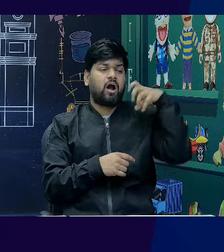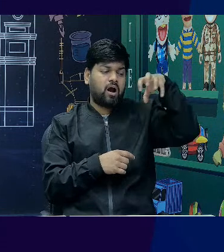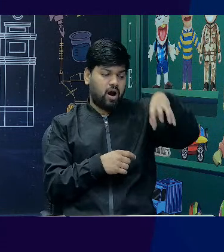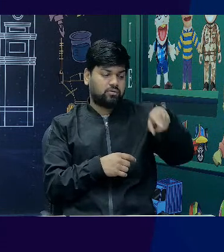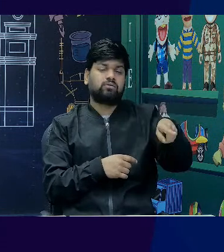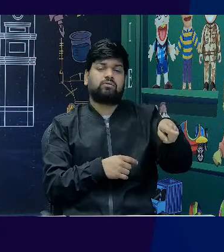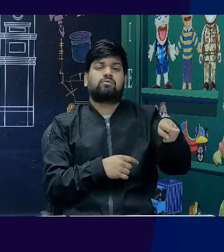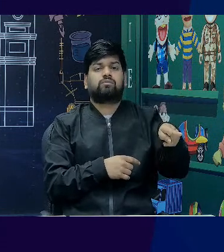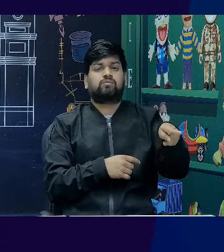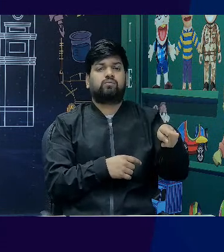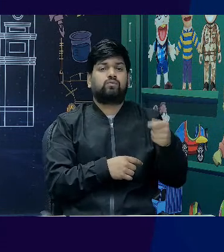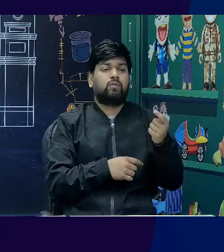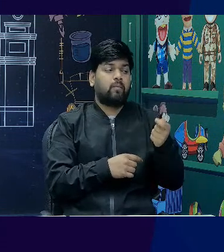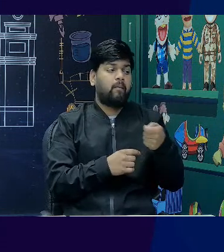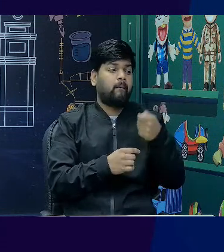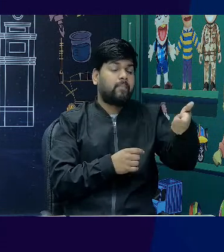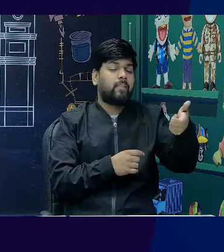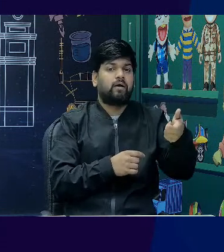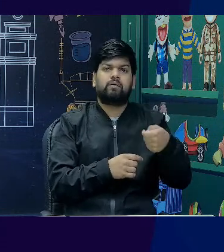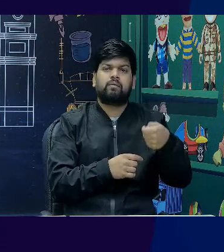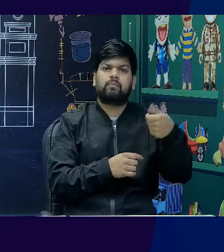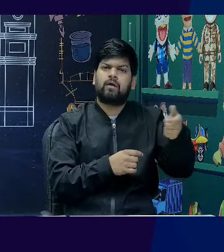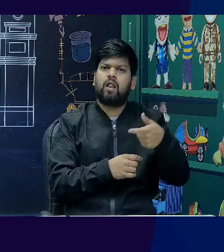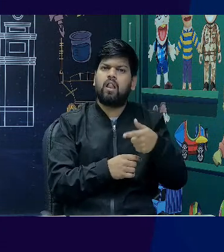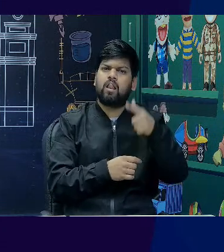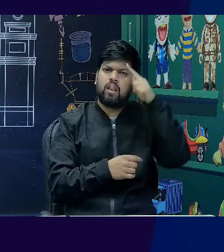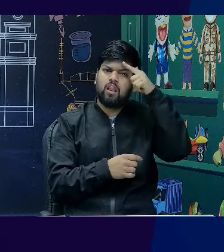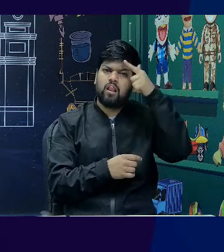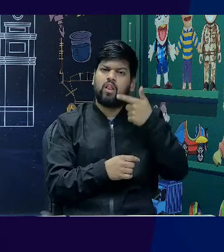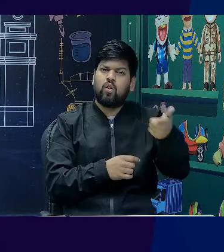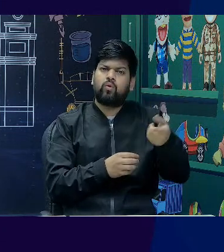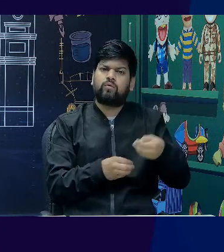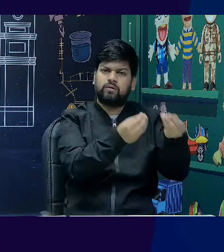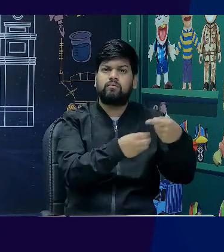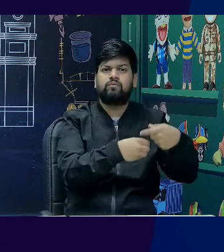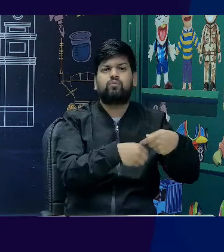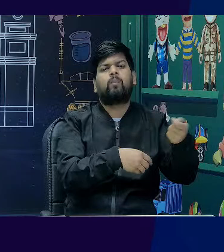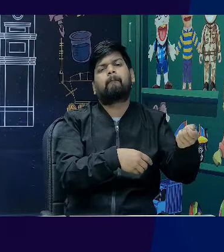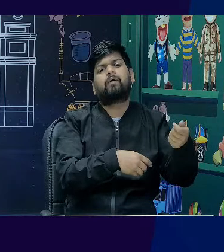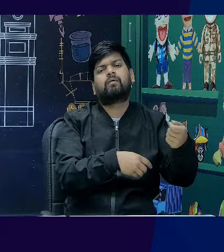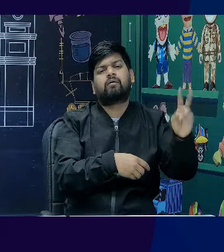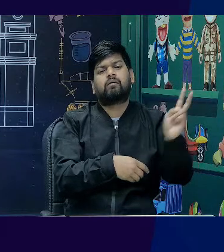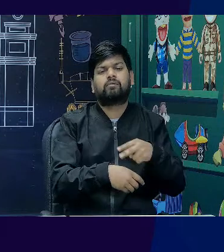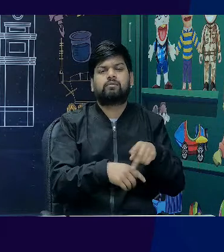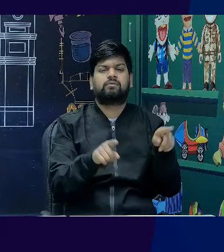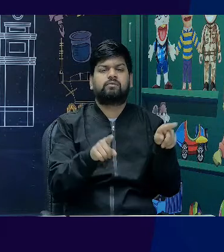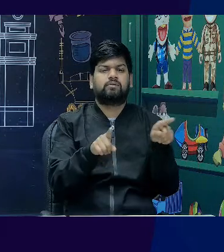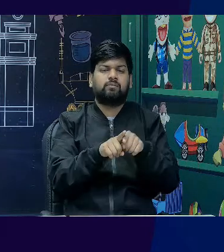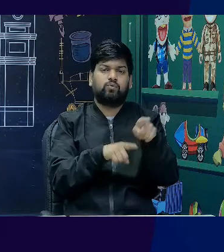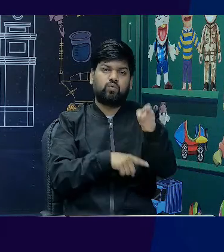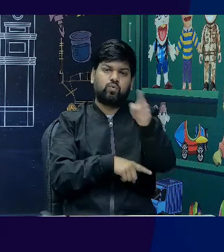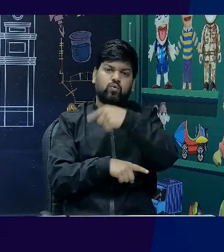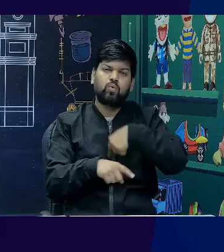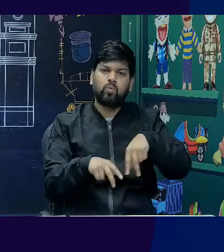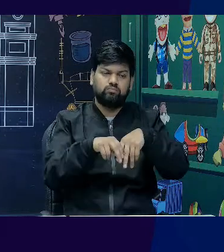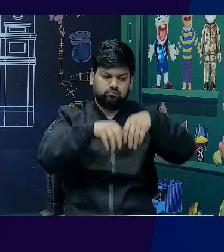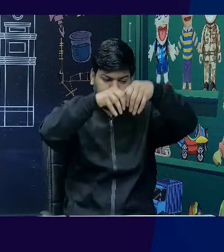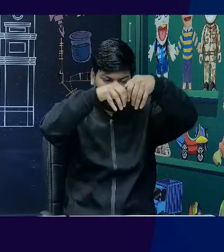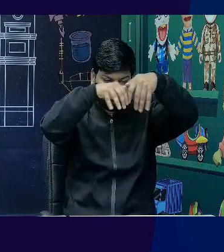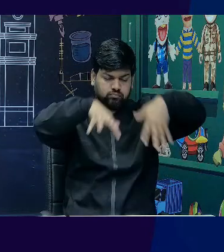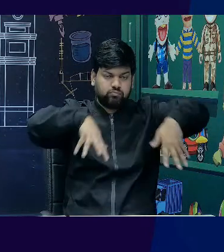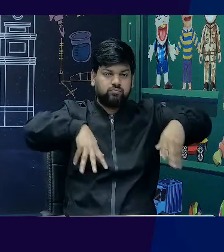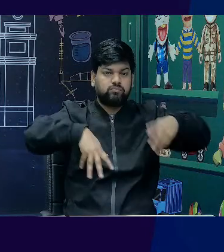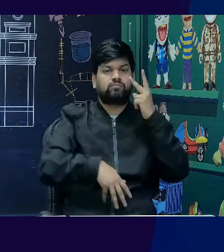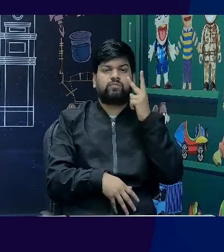chart divides the receipts that we just discussed into revenue receipts and capital receipts. उसके क्या क्या components